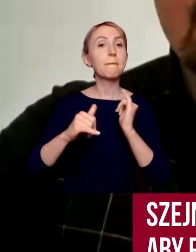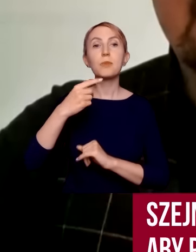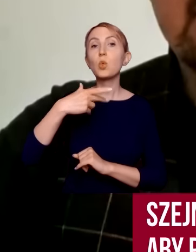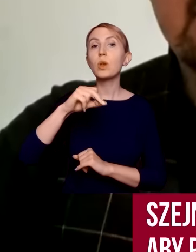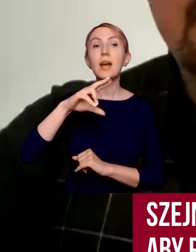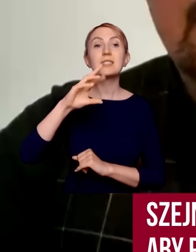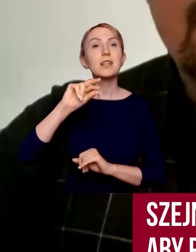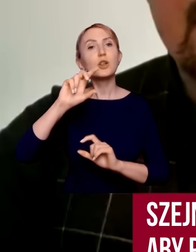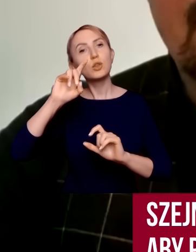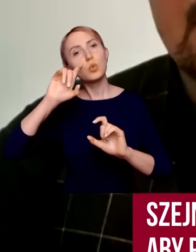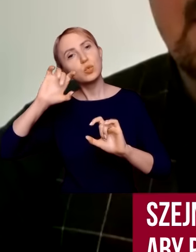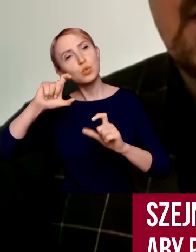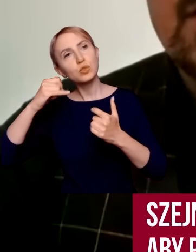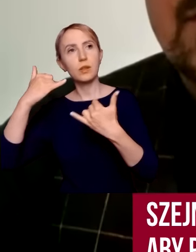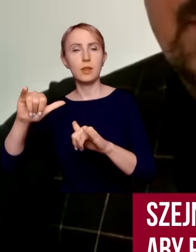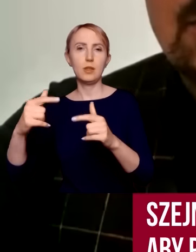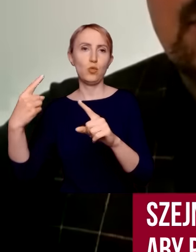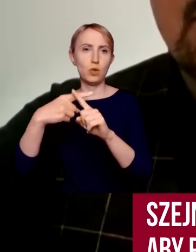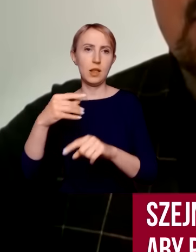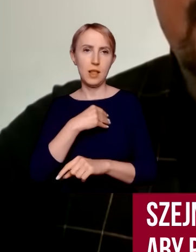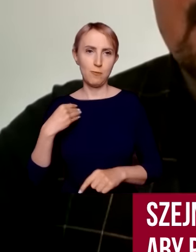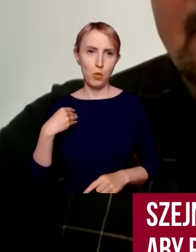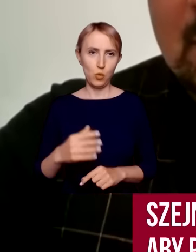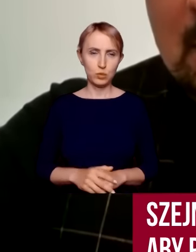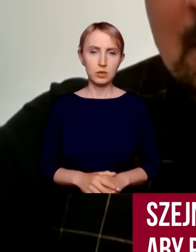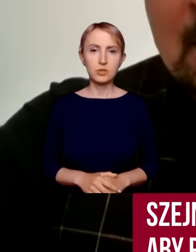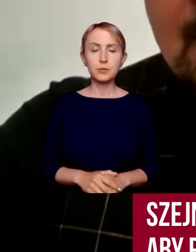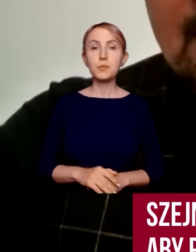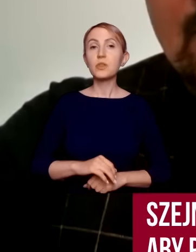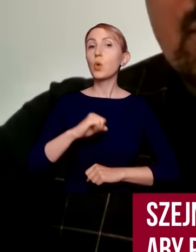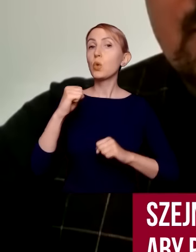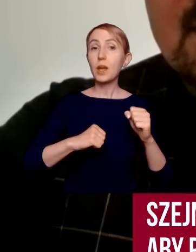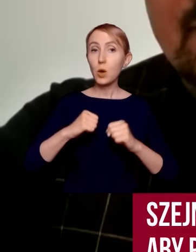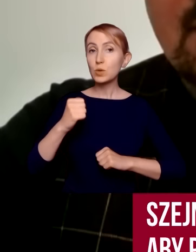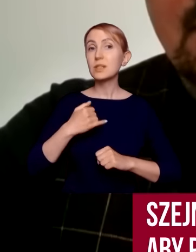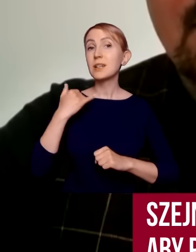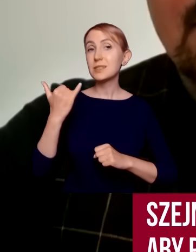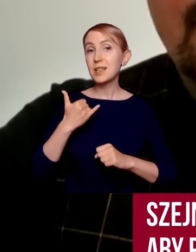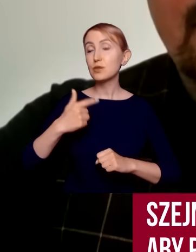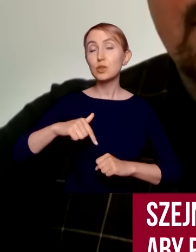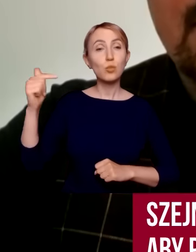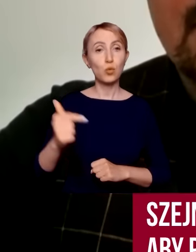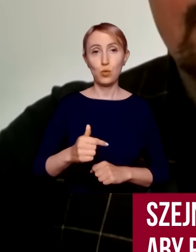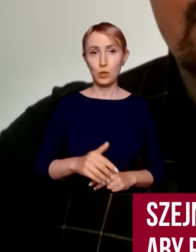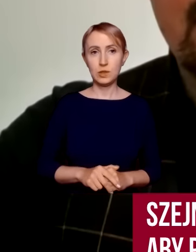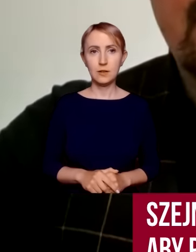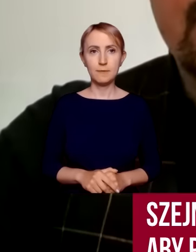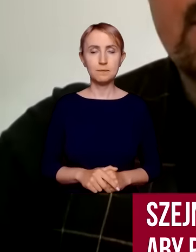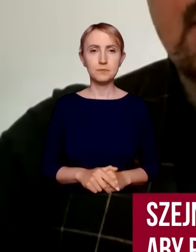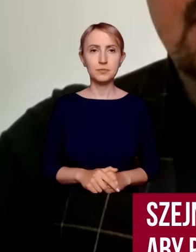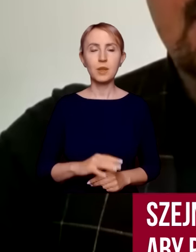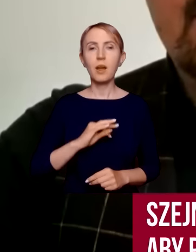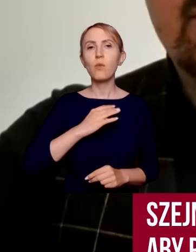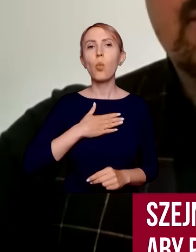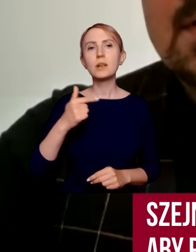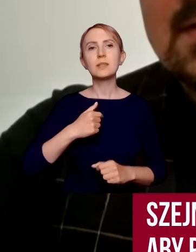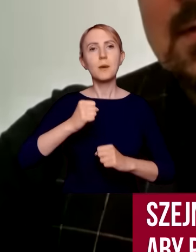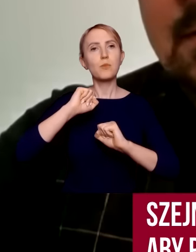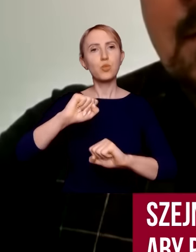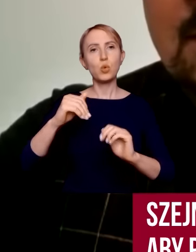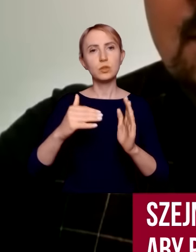co dodatkowego dla Polski? Więc w tym wypadku negocjować zawsze musimy, zawsze swojego interesu musimy bronić,